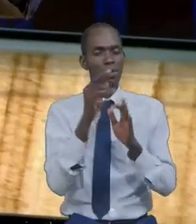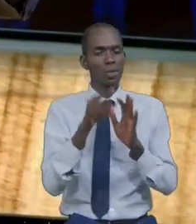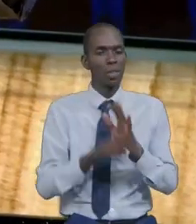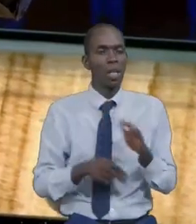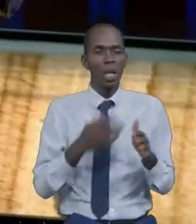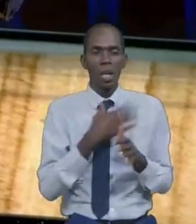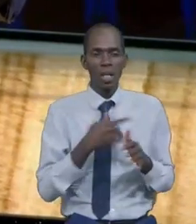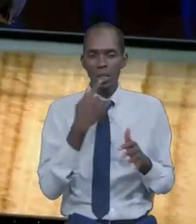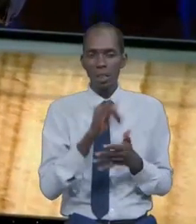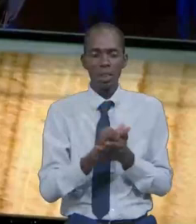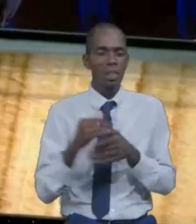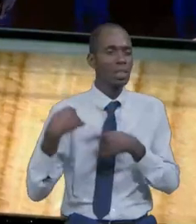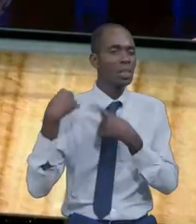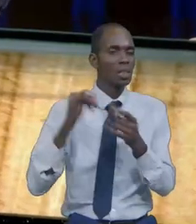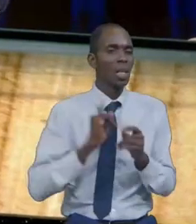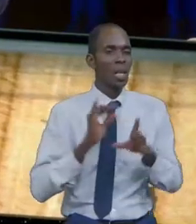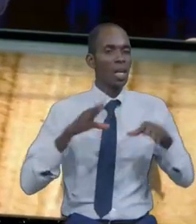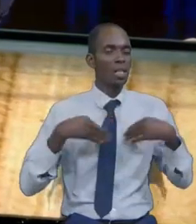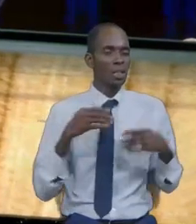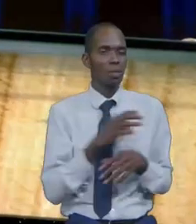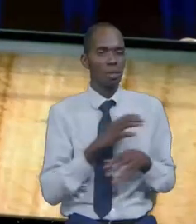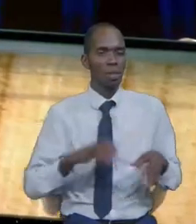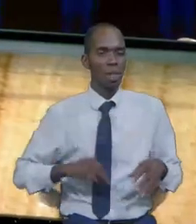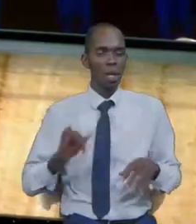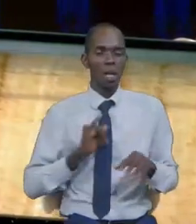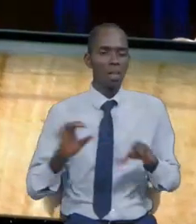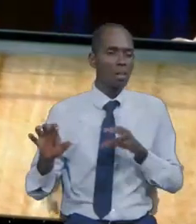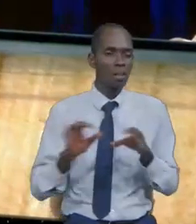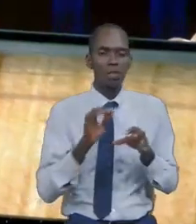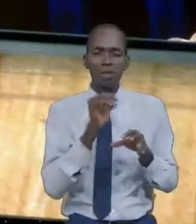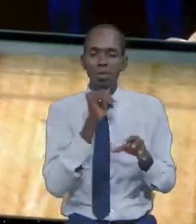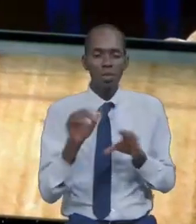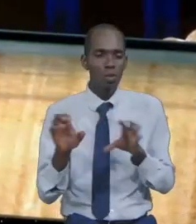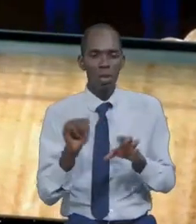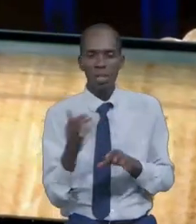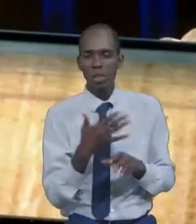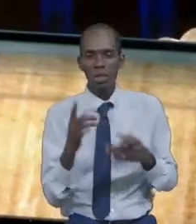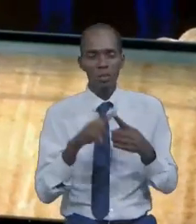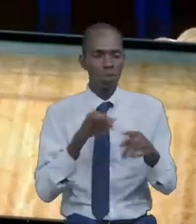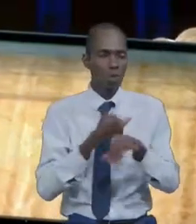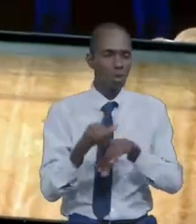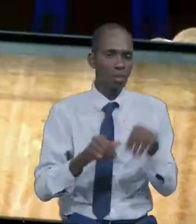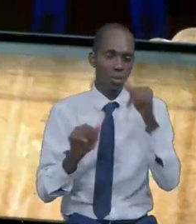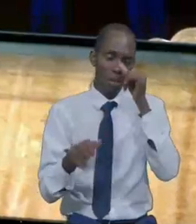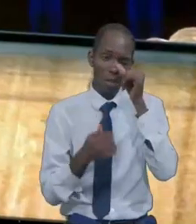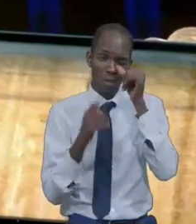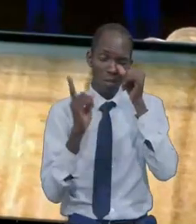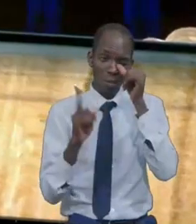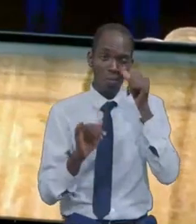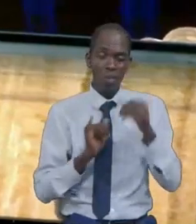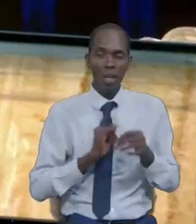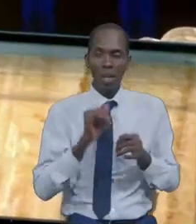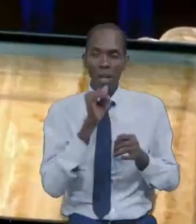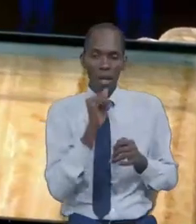cela, je n'altère pas cela, je ne dilue pas cela, je ne fais rien pour séduire quelqu'un. Je